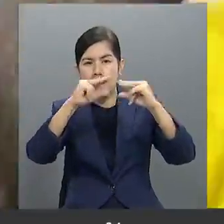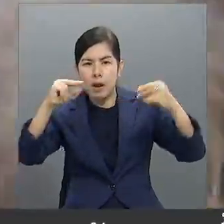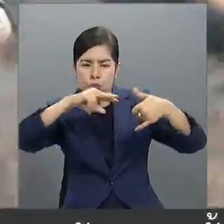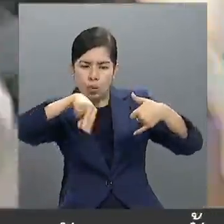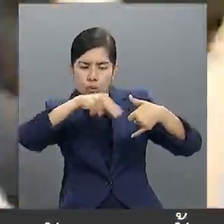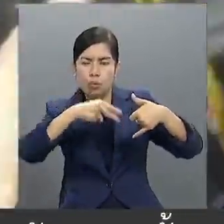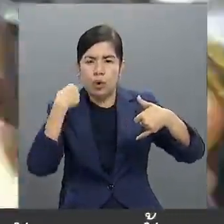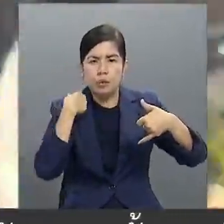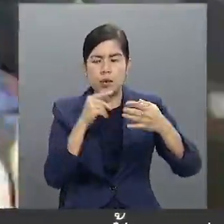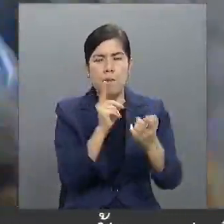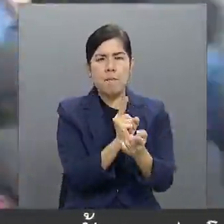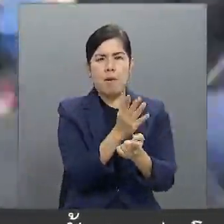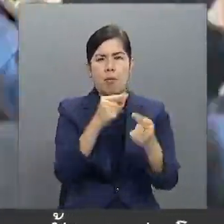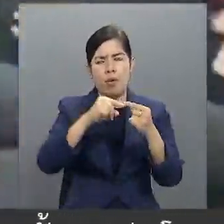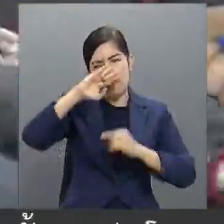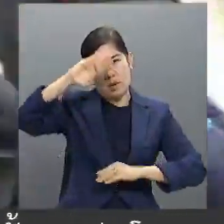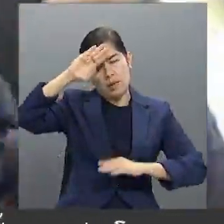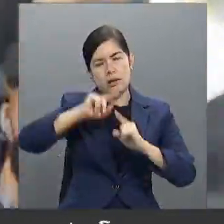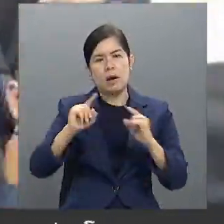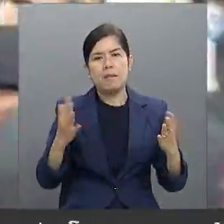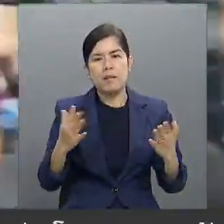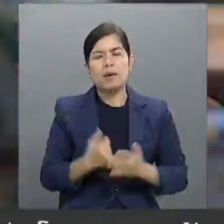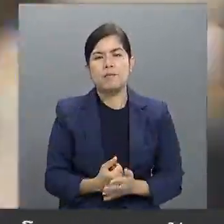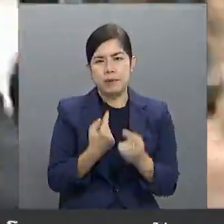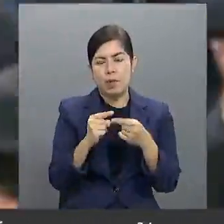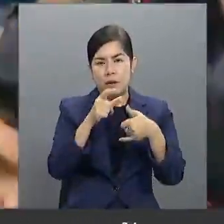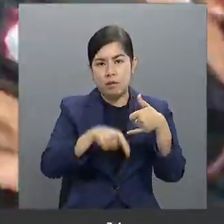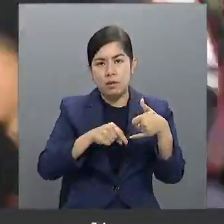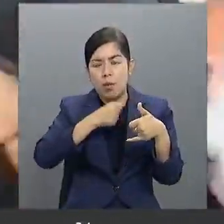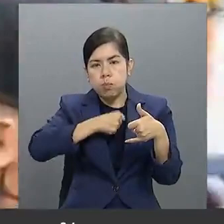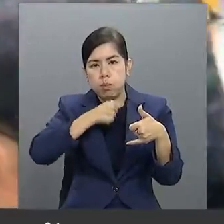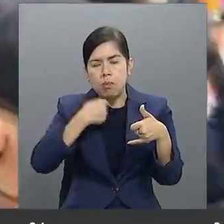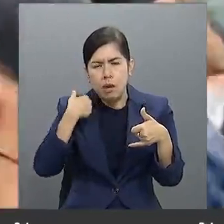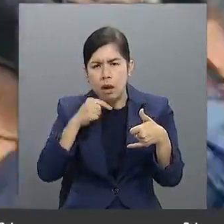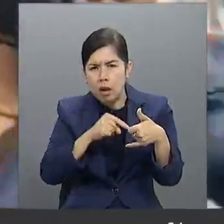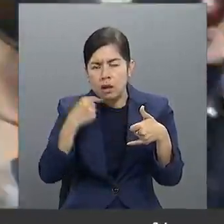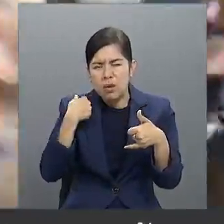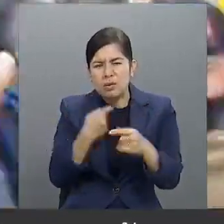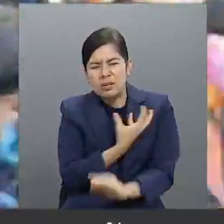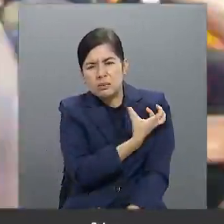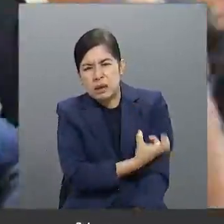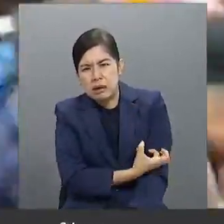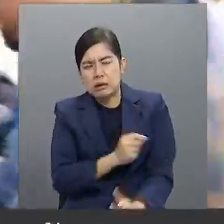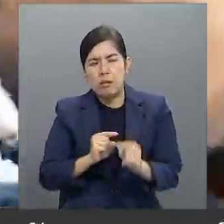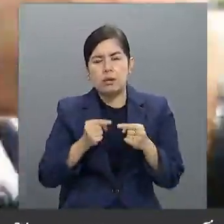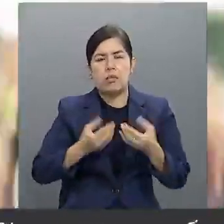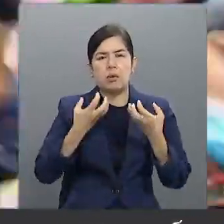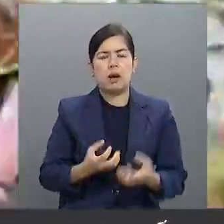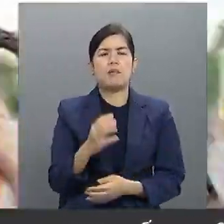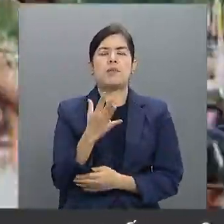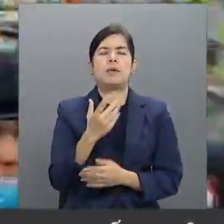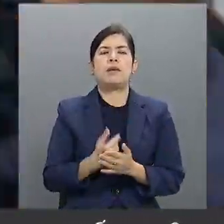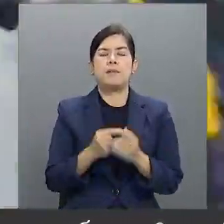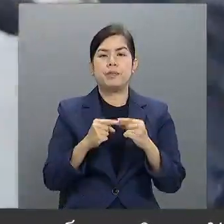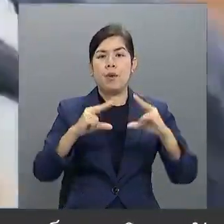ที่ร้ายแรงแต่ก็มีผู้สูงอายุบางรายมีอาการปวดกล้ามเนื้อแต่ว่าไม่ได้รุนแรงค่ะจึงให้พยาบาลดูแล